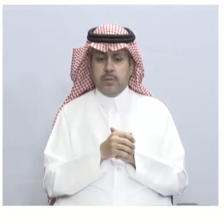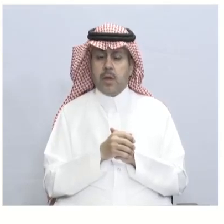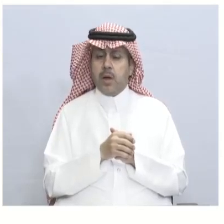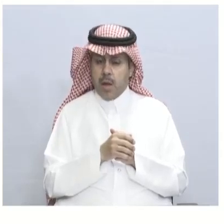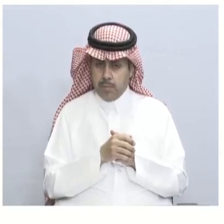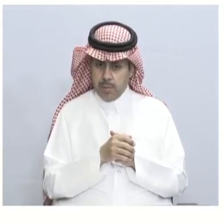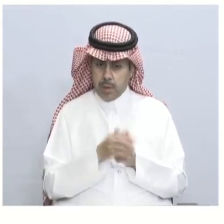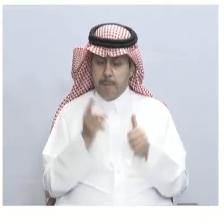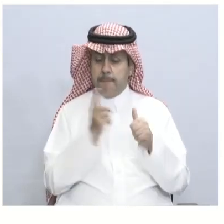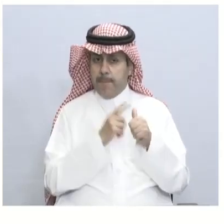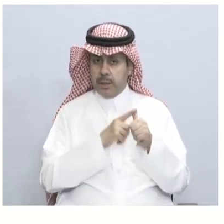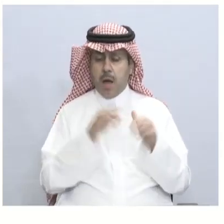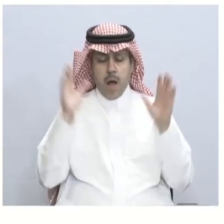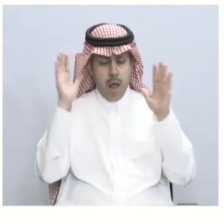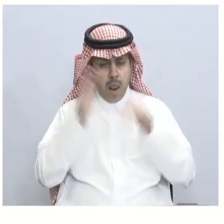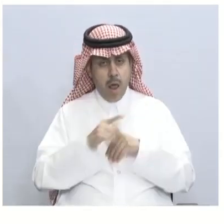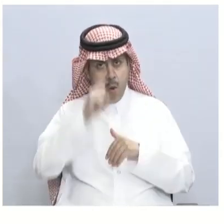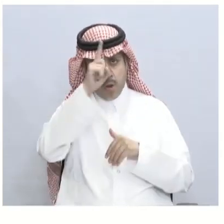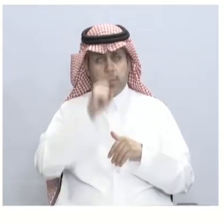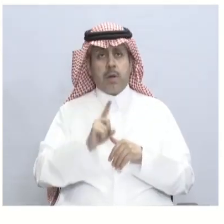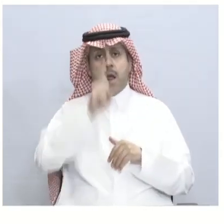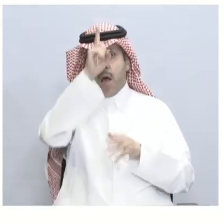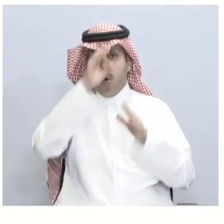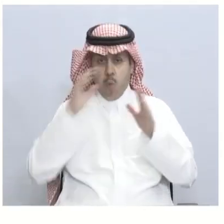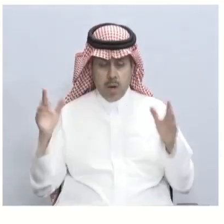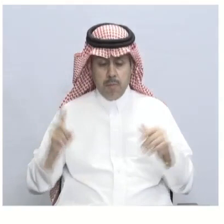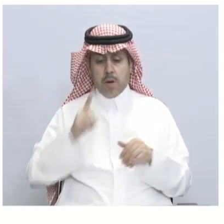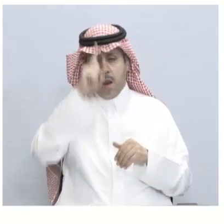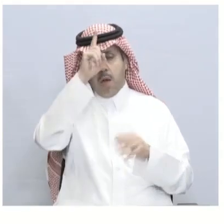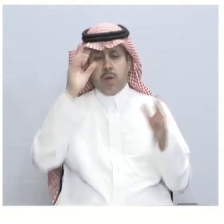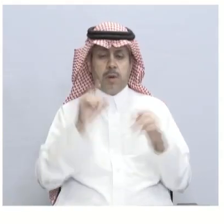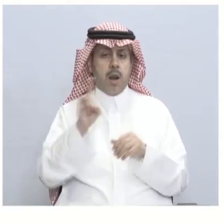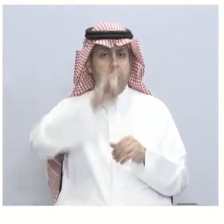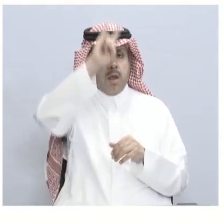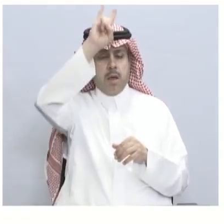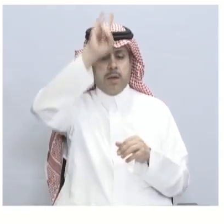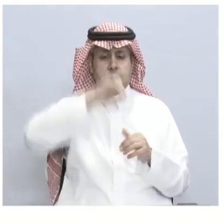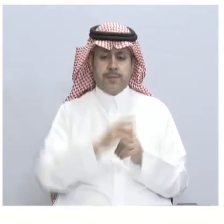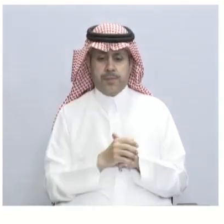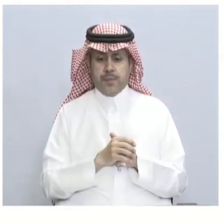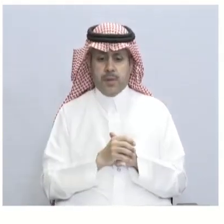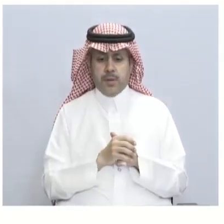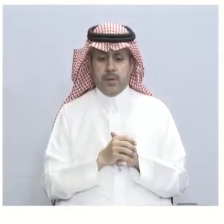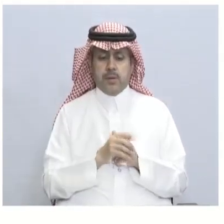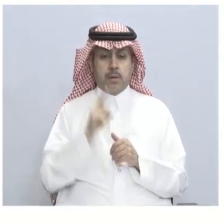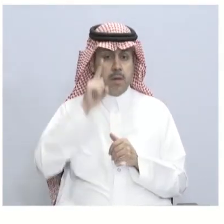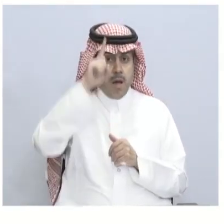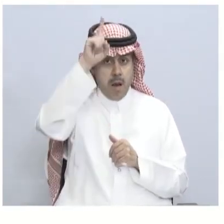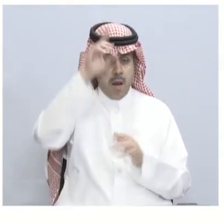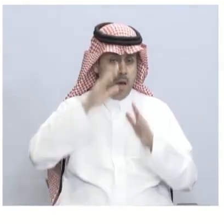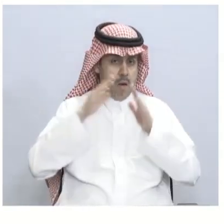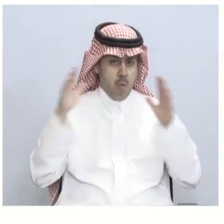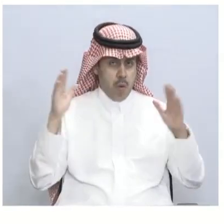لقد بدات تكبيرات العيد الله اكبر الله اكبر لا اله الا الله